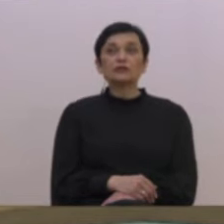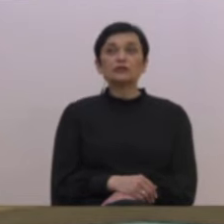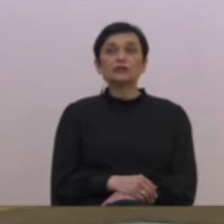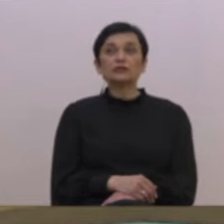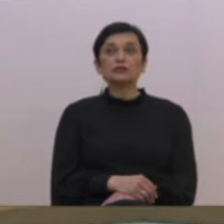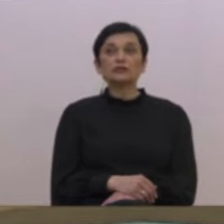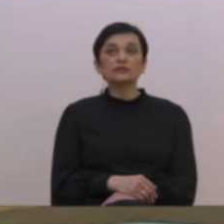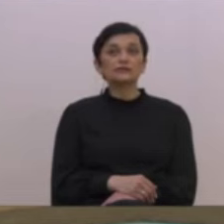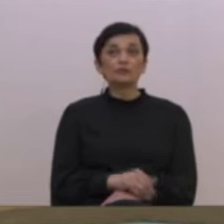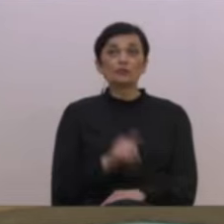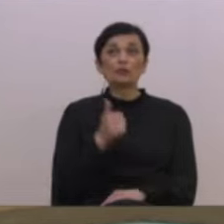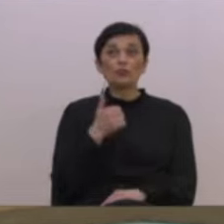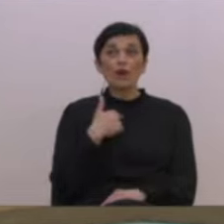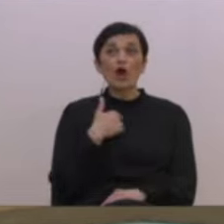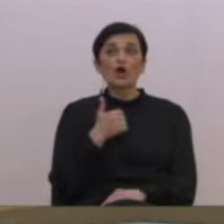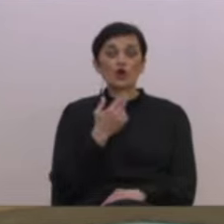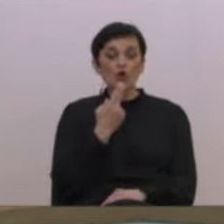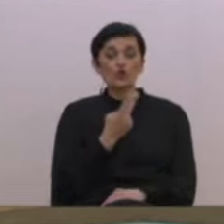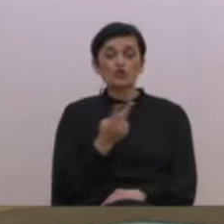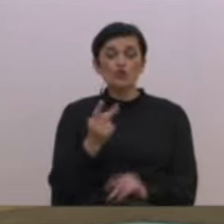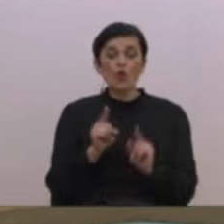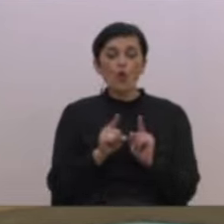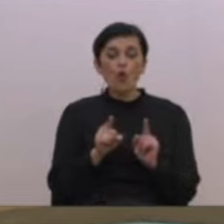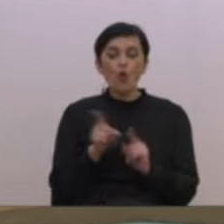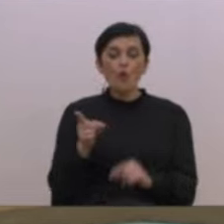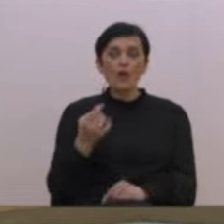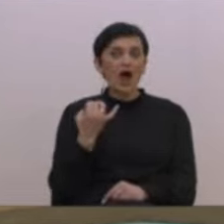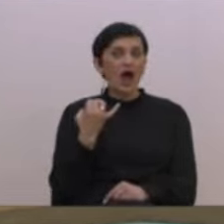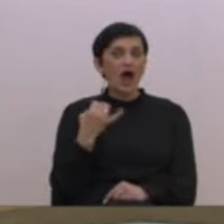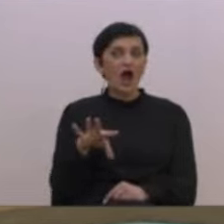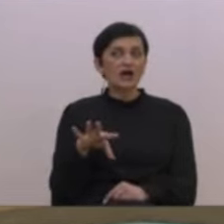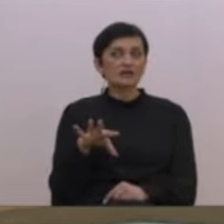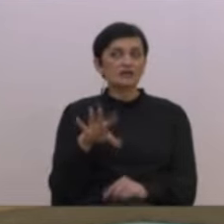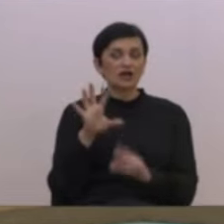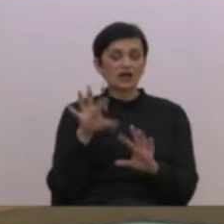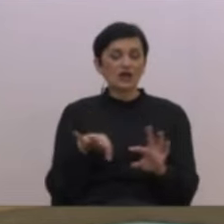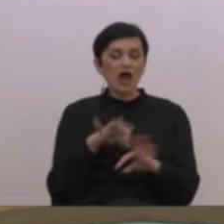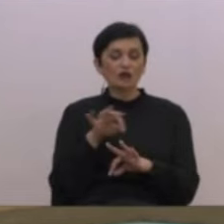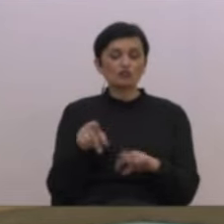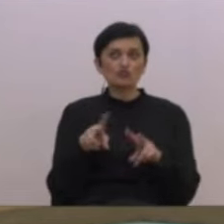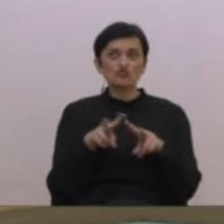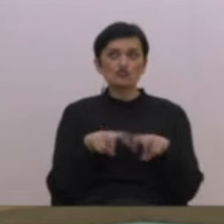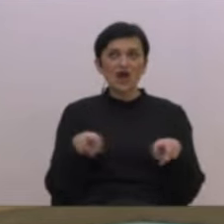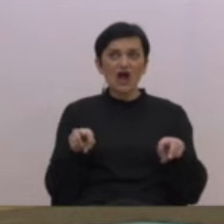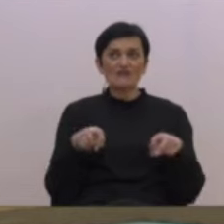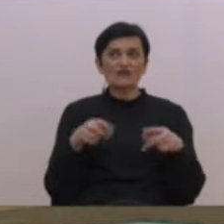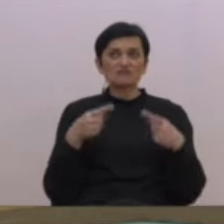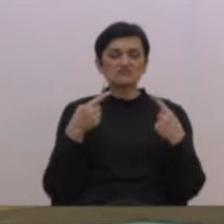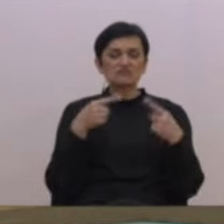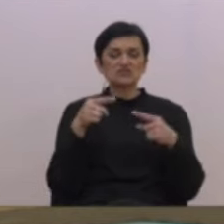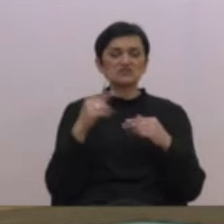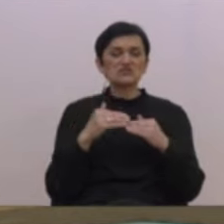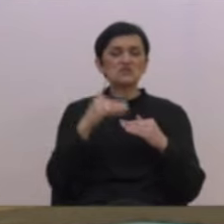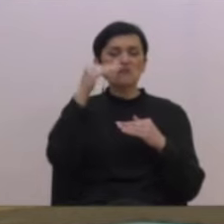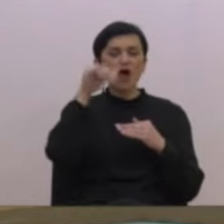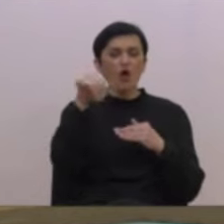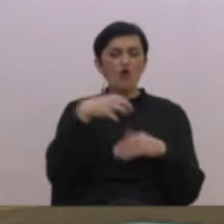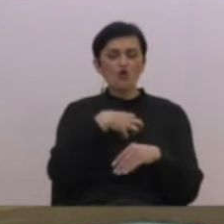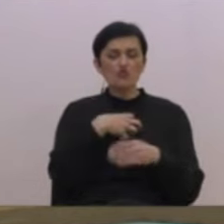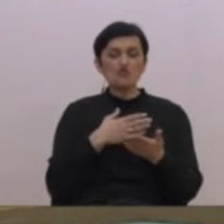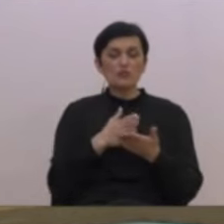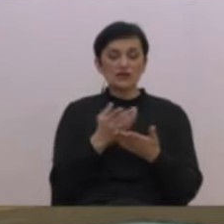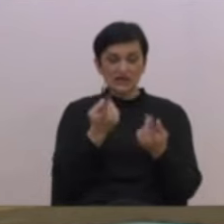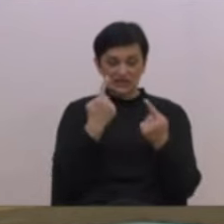ან მე როგორც ვდები ოპოზიციას, არაინტერესებს ეს კანონპროექტი, რომელსაც განვიხილავთ, ხო, რაღაც სხვა უფრო მაღალი პრიორიტეტები გაქვთ.